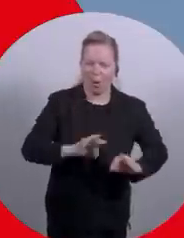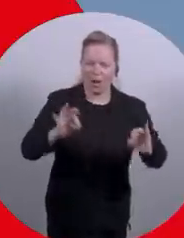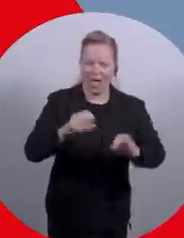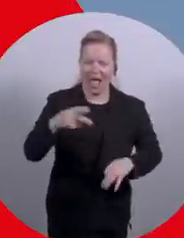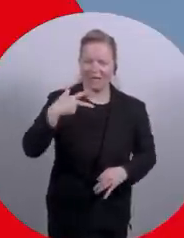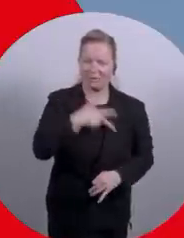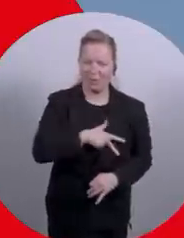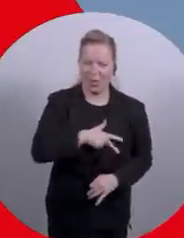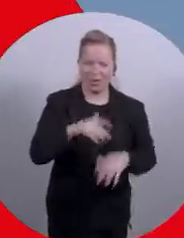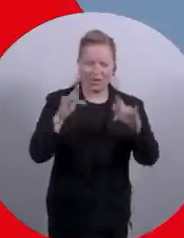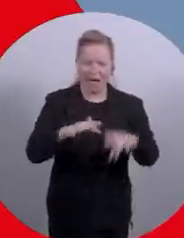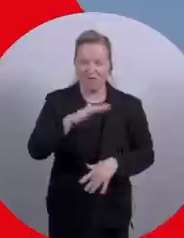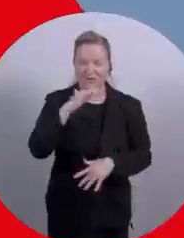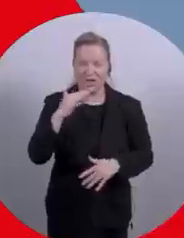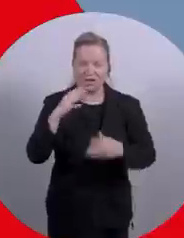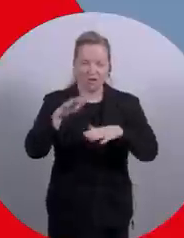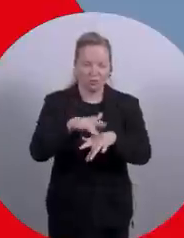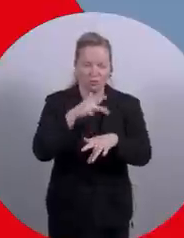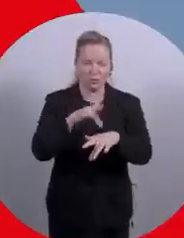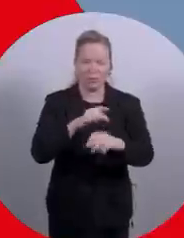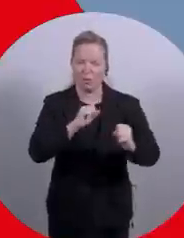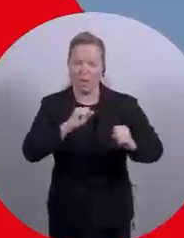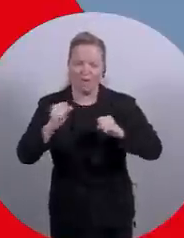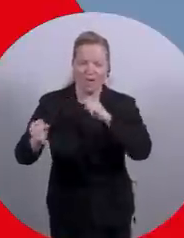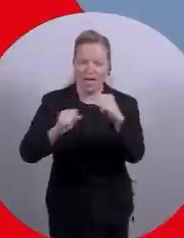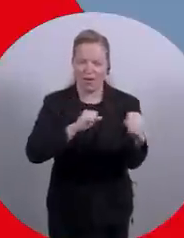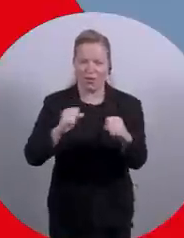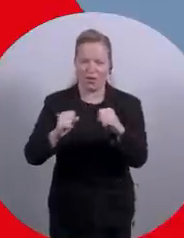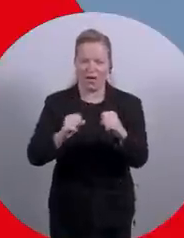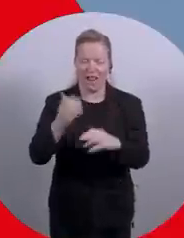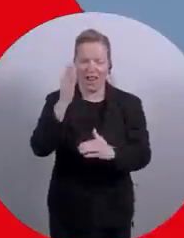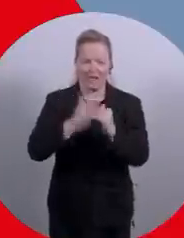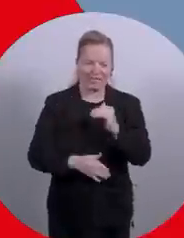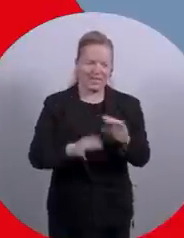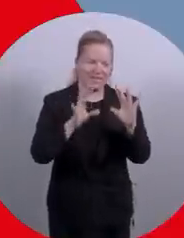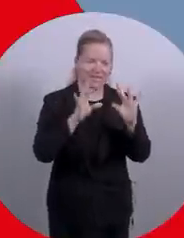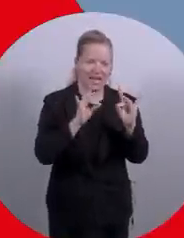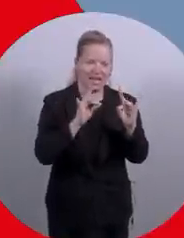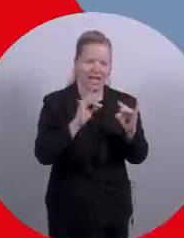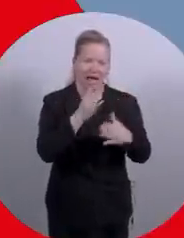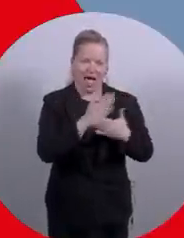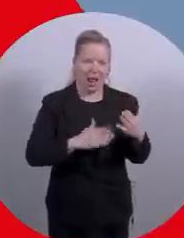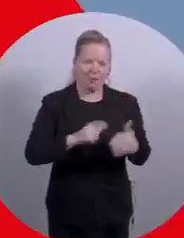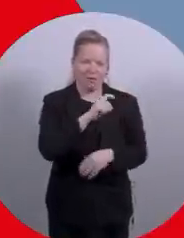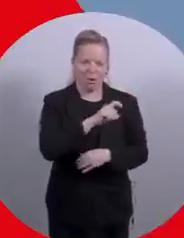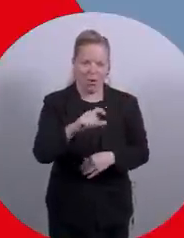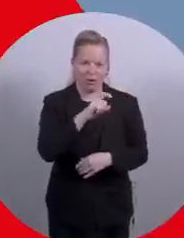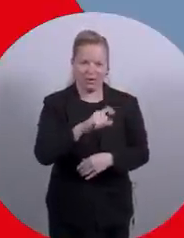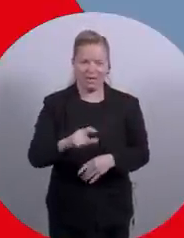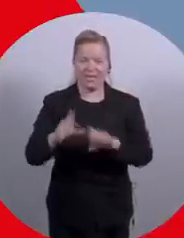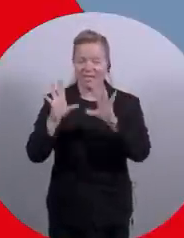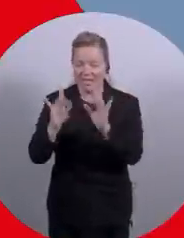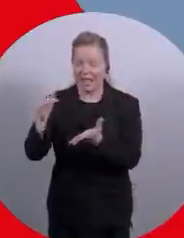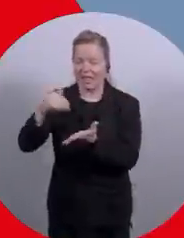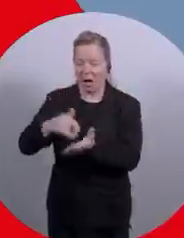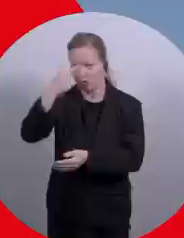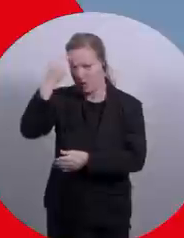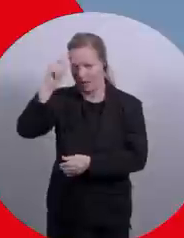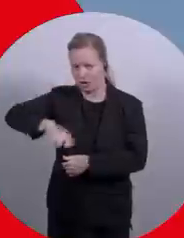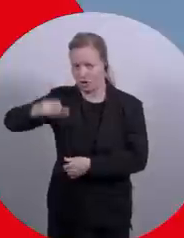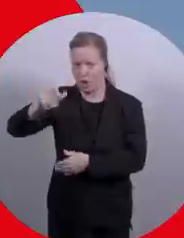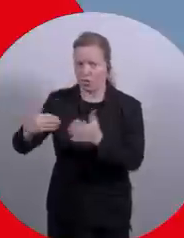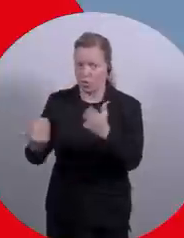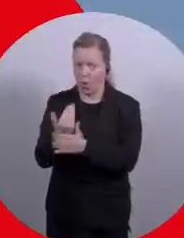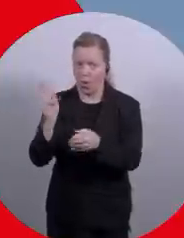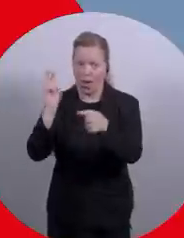bewegungsspürbar in diesen letzten 10 Euro 10.000 Menschen die neu beigetreten sind unmöglich